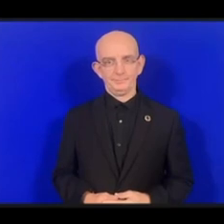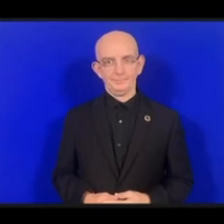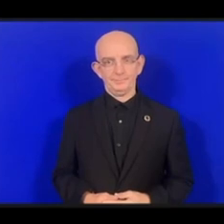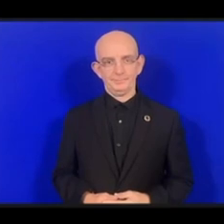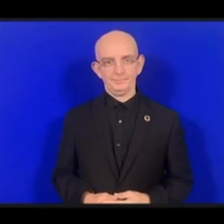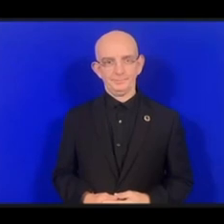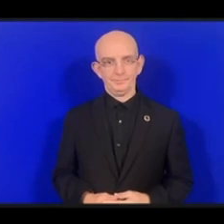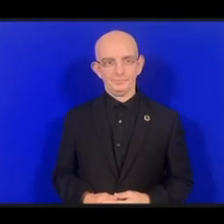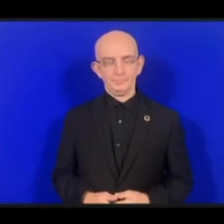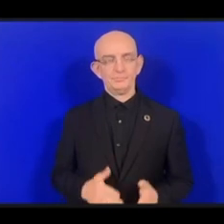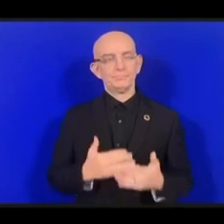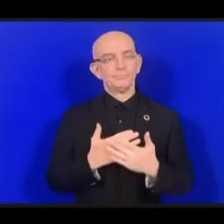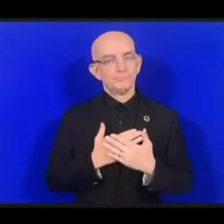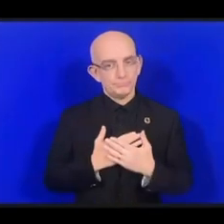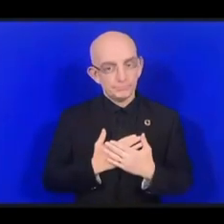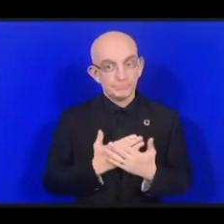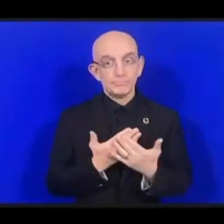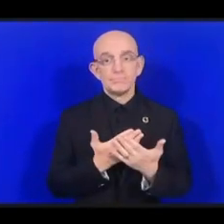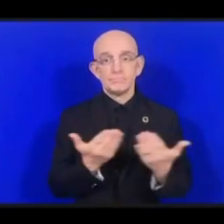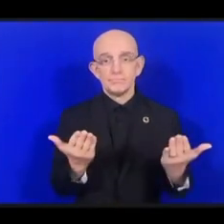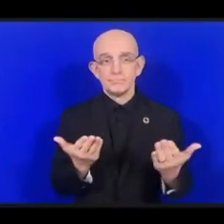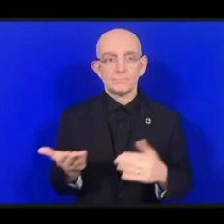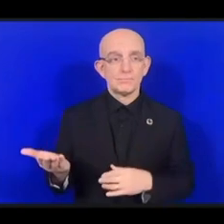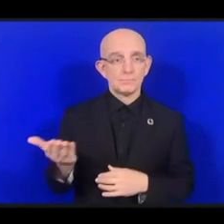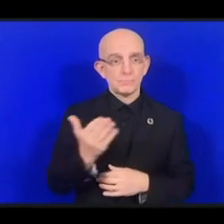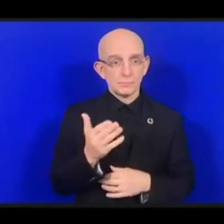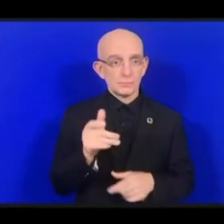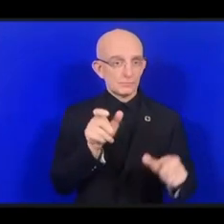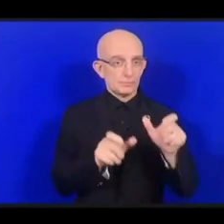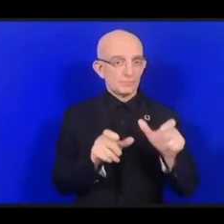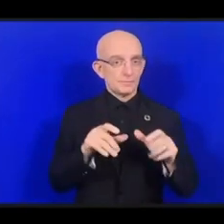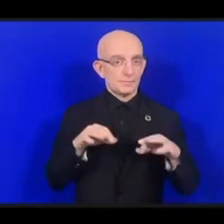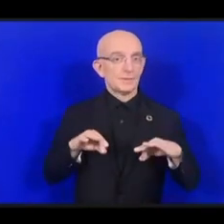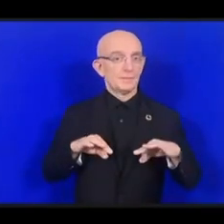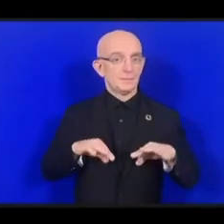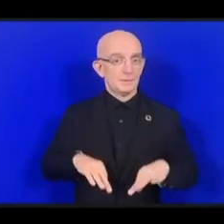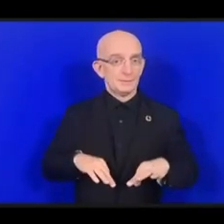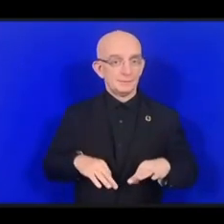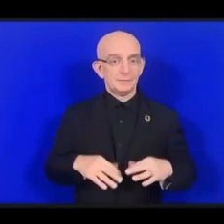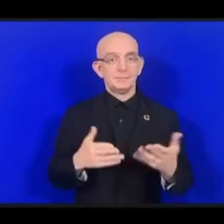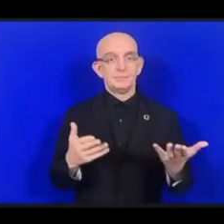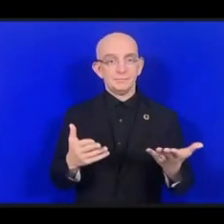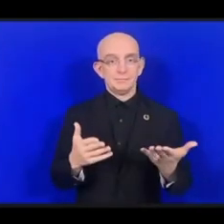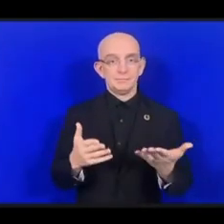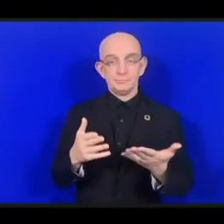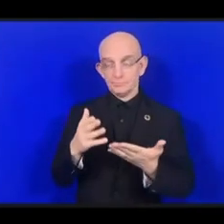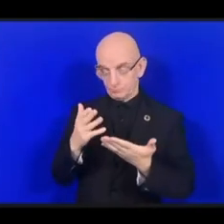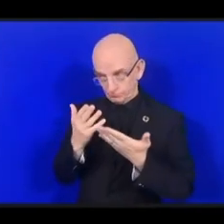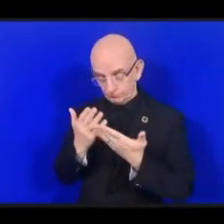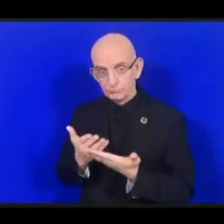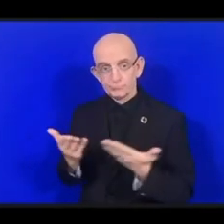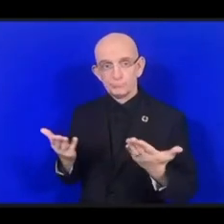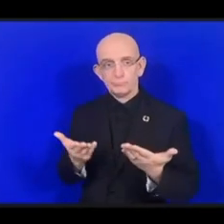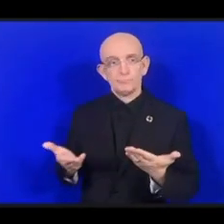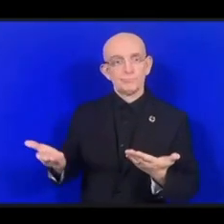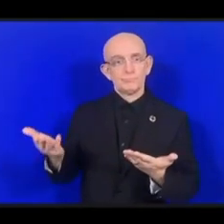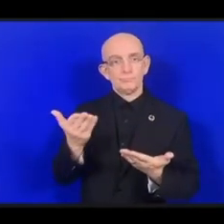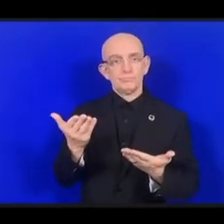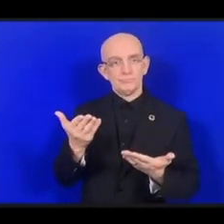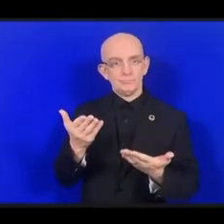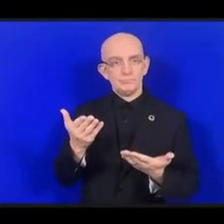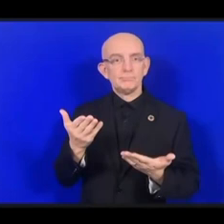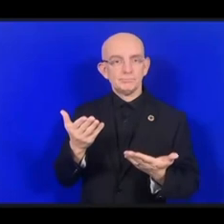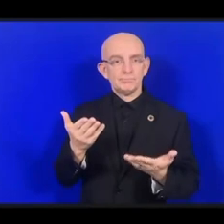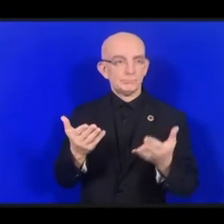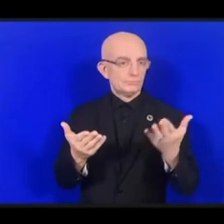باليابانيه معالي الوزير وكناه حضرات السيدات والساده وكل